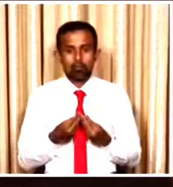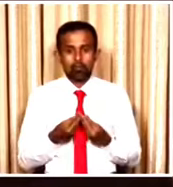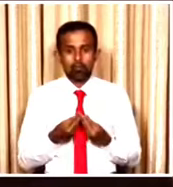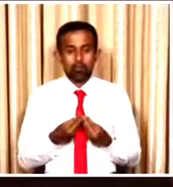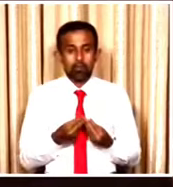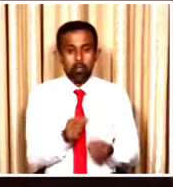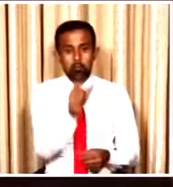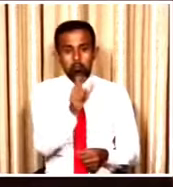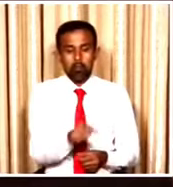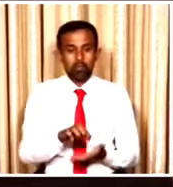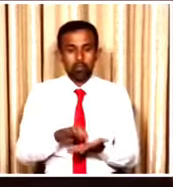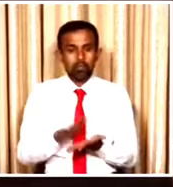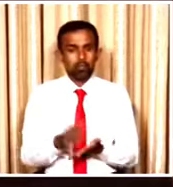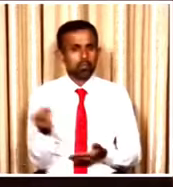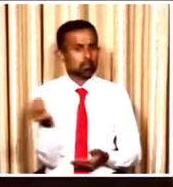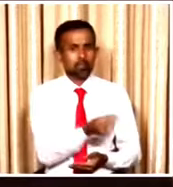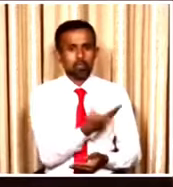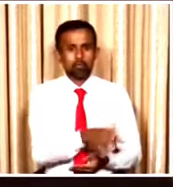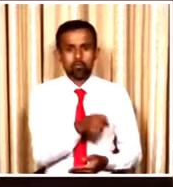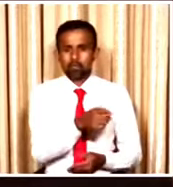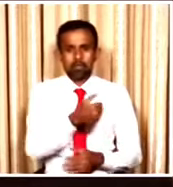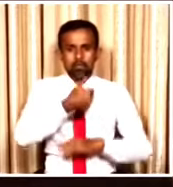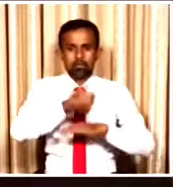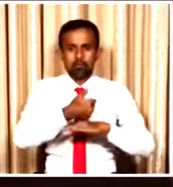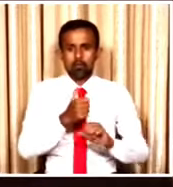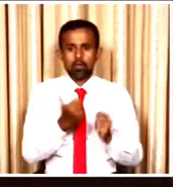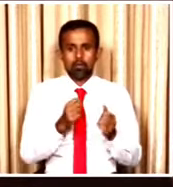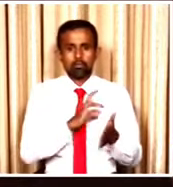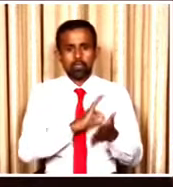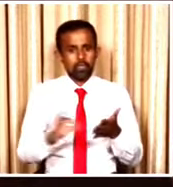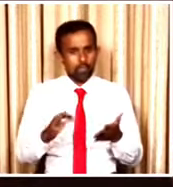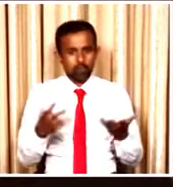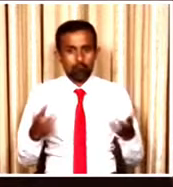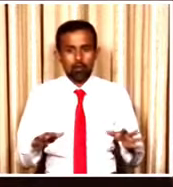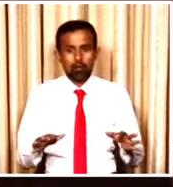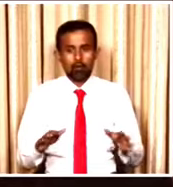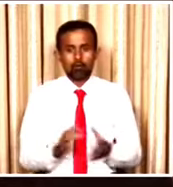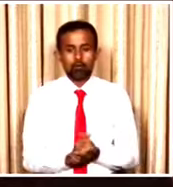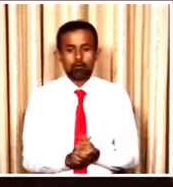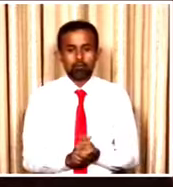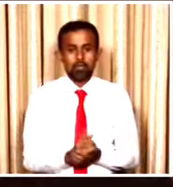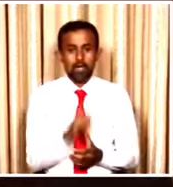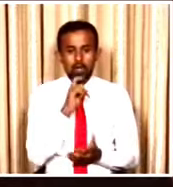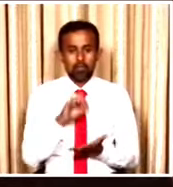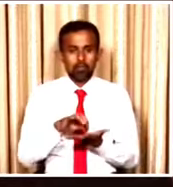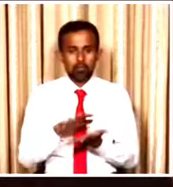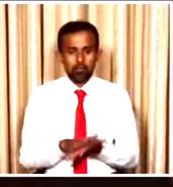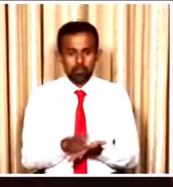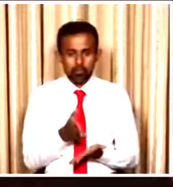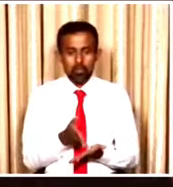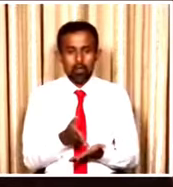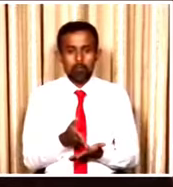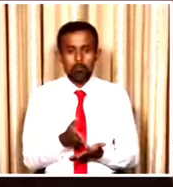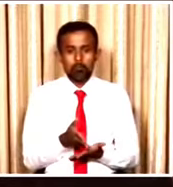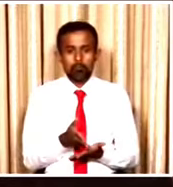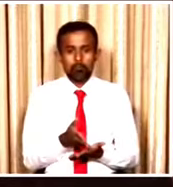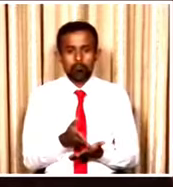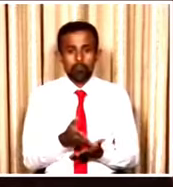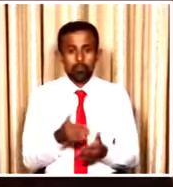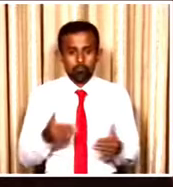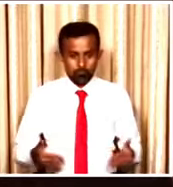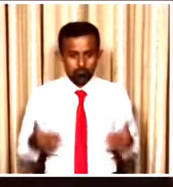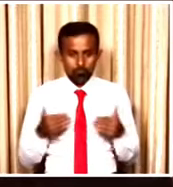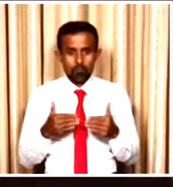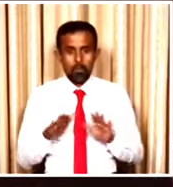දැන් මෙතුමාට මේ තීන්දුව ලබා දීලා තිබෙන්නේ මෙතුමා දැන් සභාපති නෙමෙයි. මෙතුමා ඉල්ලාස් වෙලා තිබෙනවා. ඉතින් මේ නිසා මේ නඩු තීන්දුව මොනම ආකාරයකටවත්